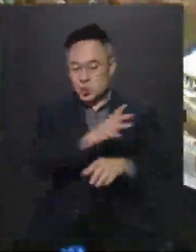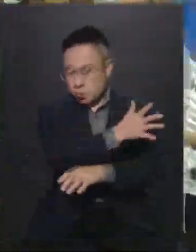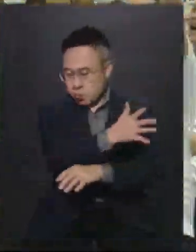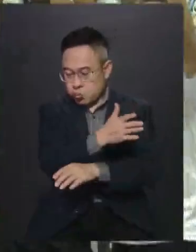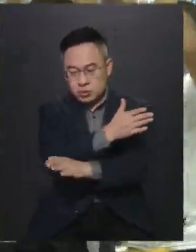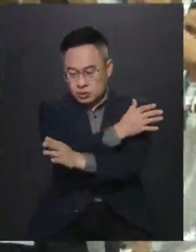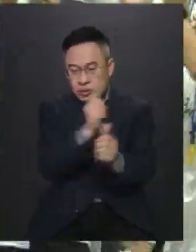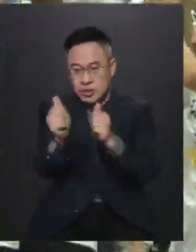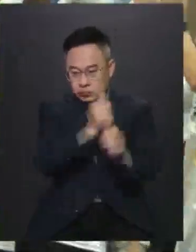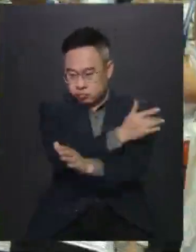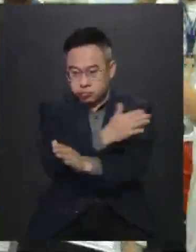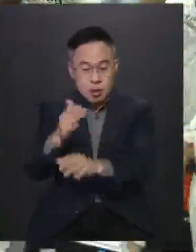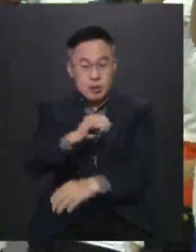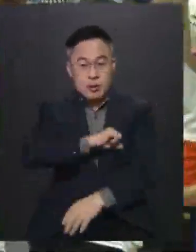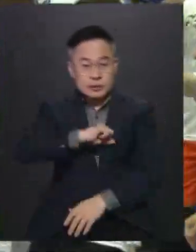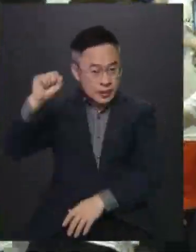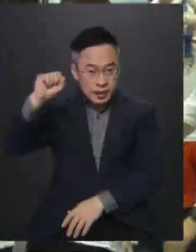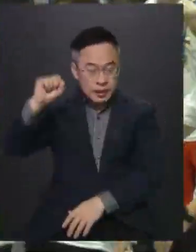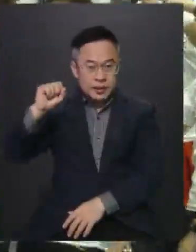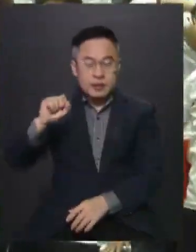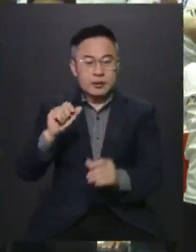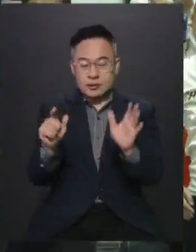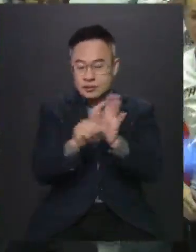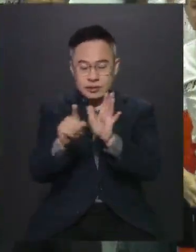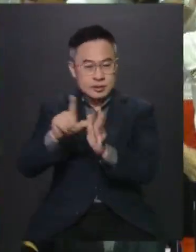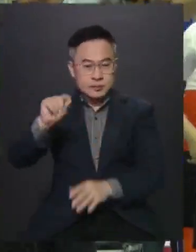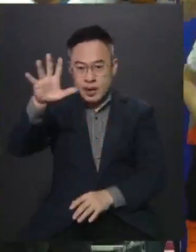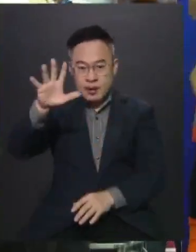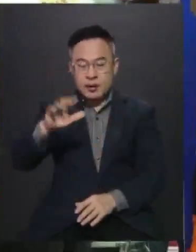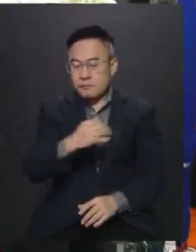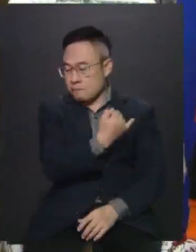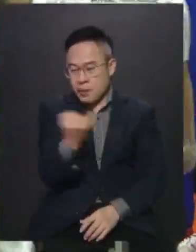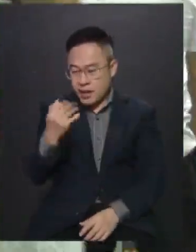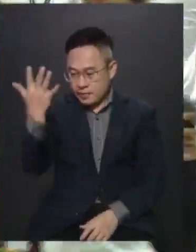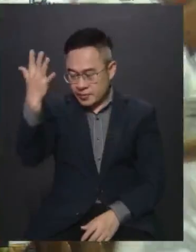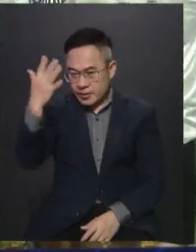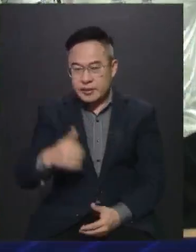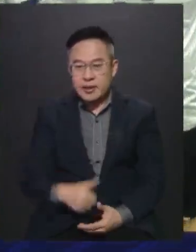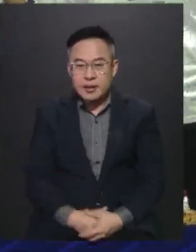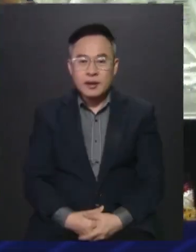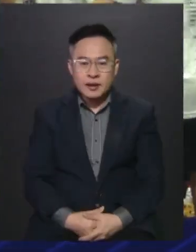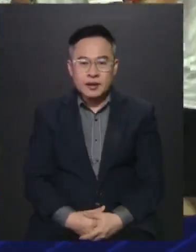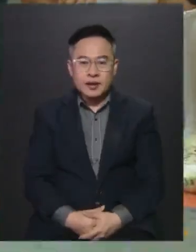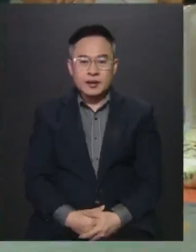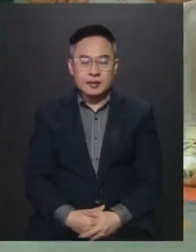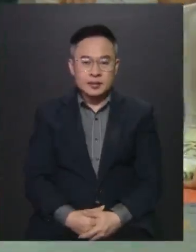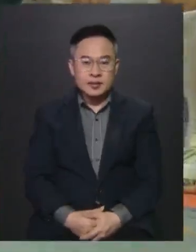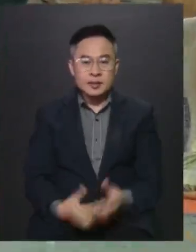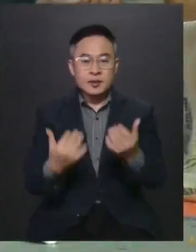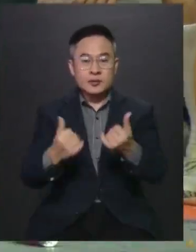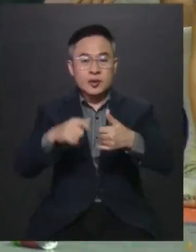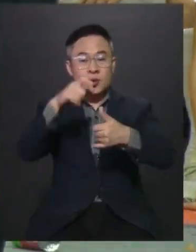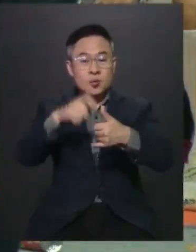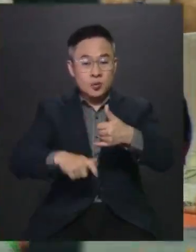ก็นับถึงตอนนี้เนี่ยยังไม่แพ้ใครด้วย ใช่คืออย่างกัปตันทีมอย่างเทิดศักดิ์เนี่ยนะคะก็บอกว่าการ